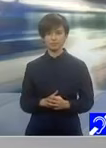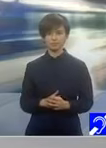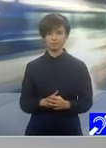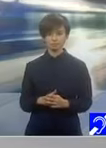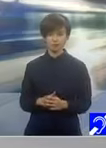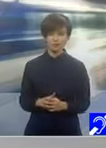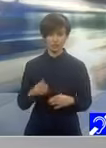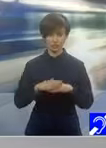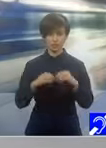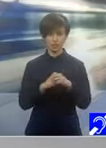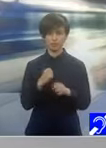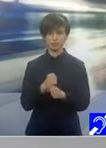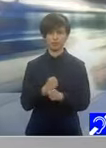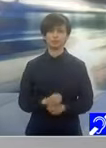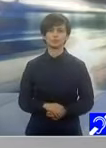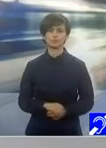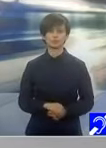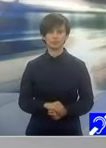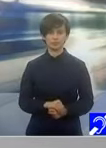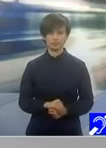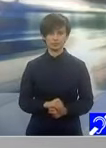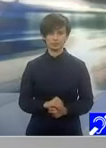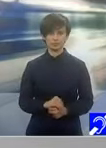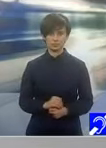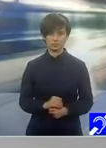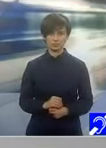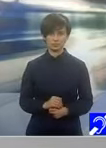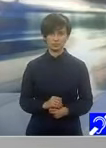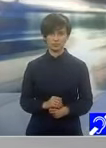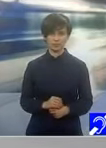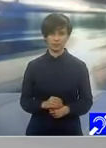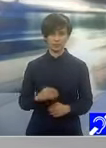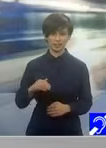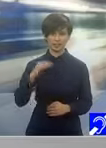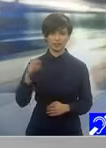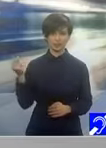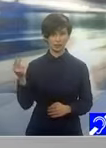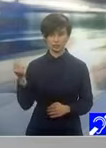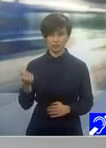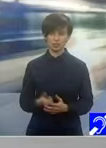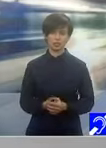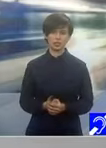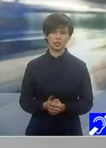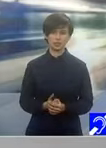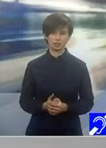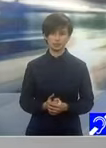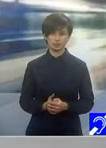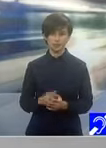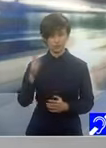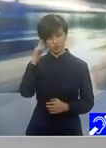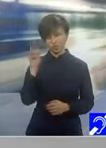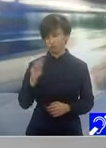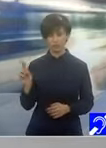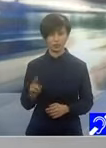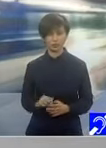mergem. Și, sigur, pentru... Această etapă ar costa... Încă nu știm exact. Le-am cerut